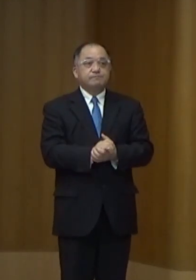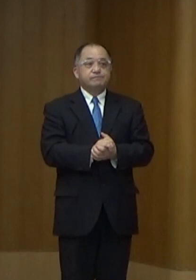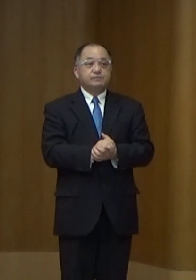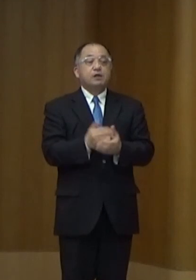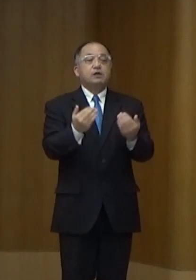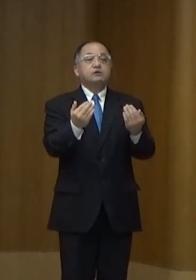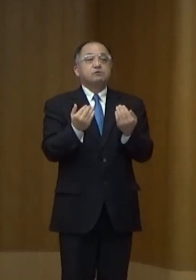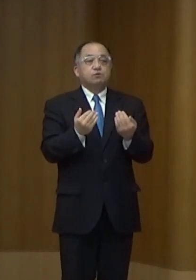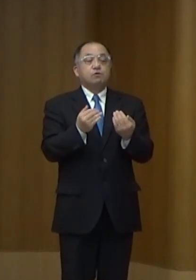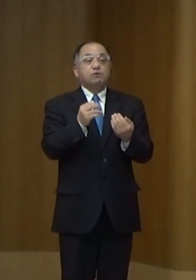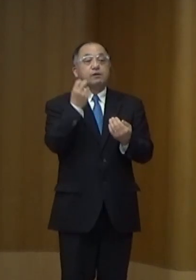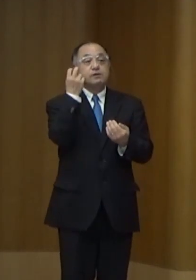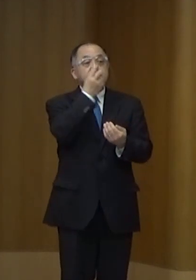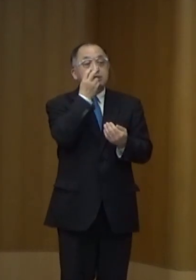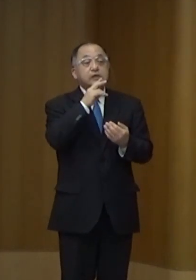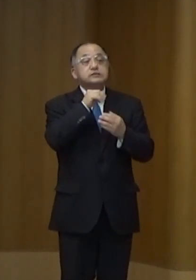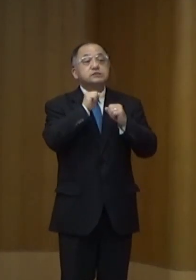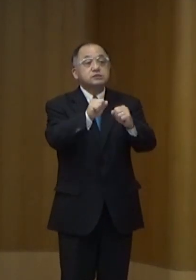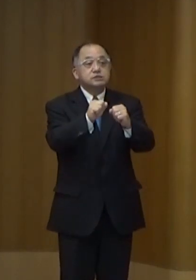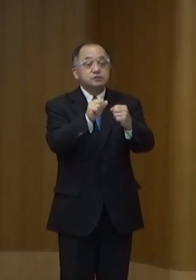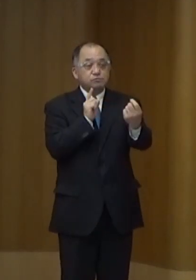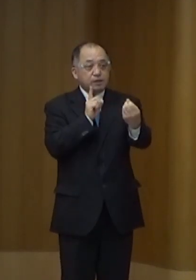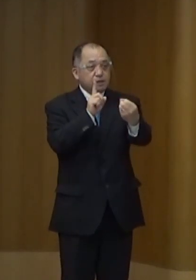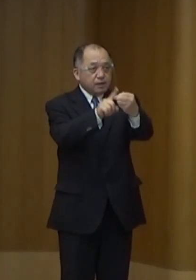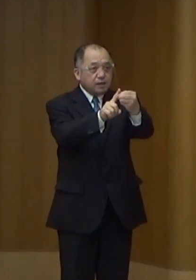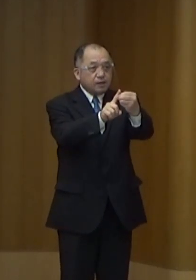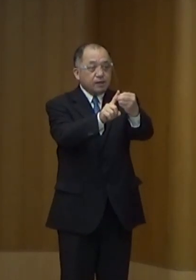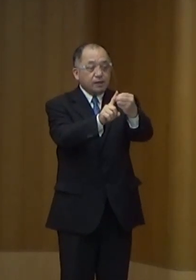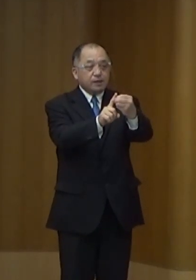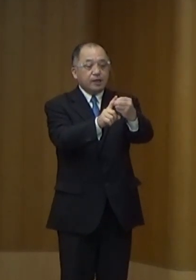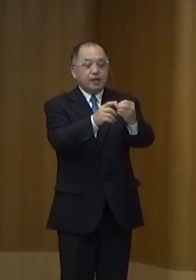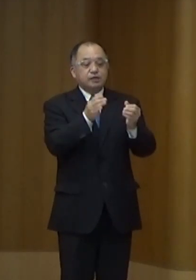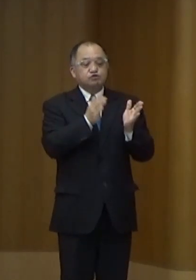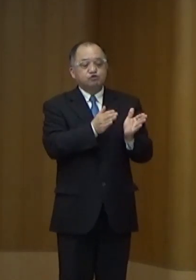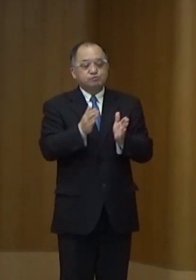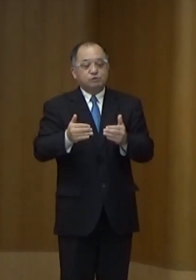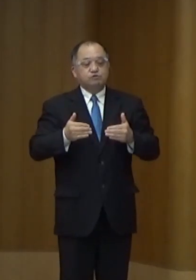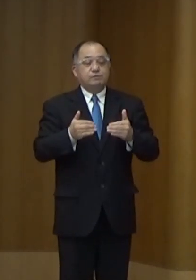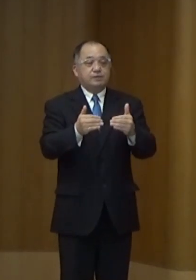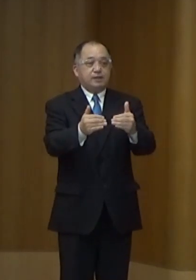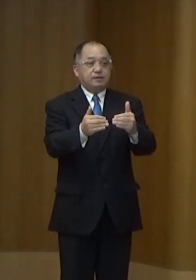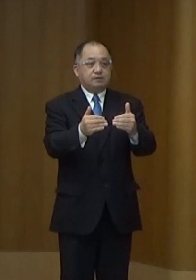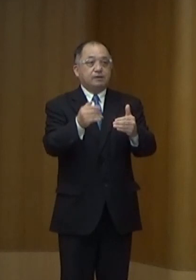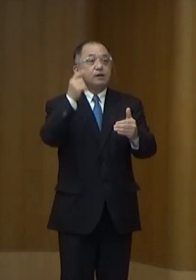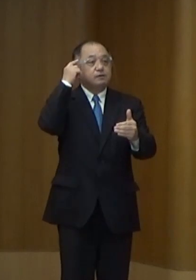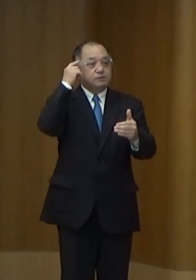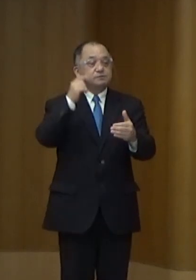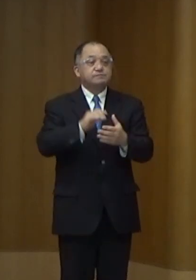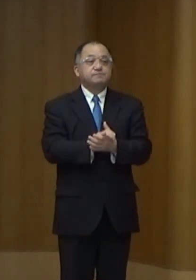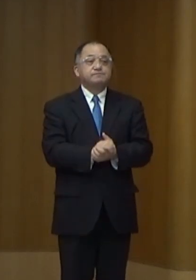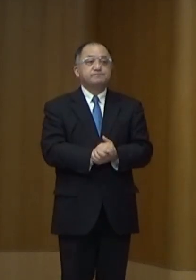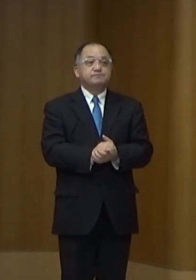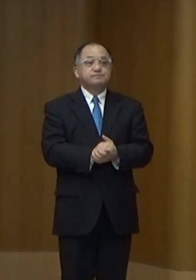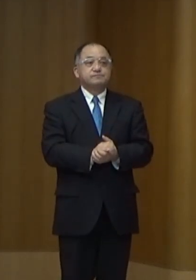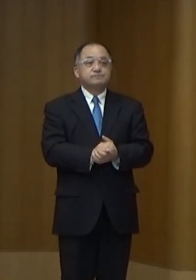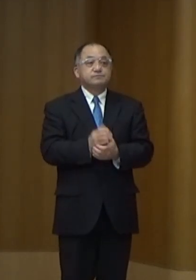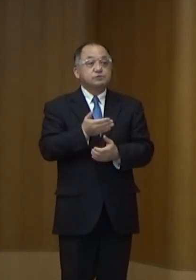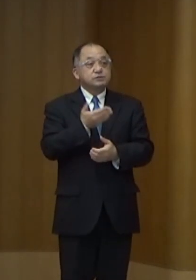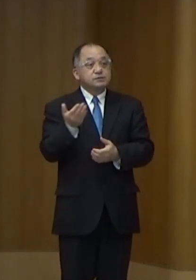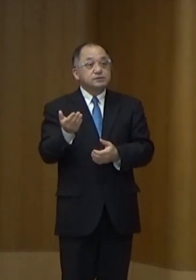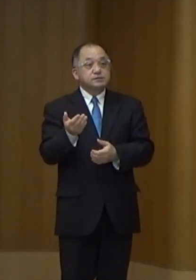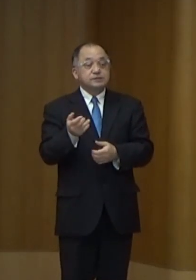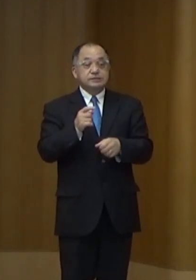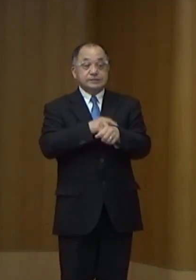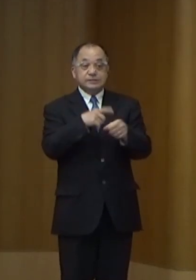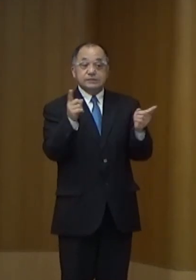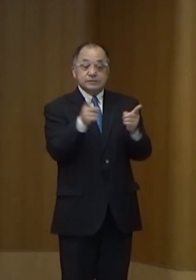な検査の実施に向けて準備を進めてまいりたいと考えています。次に、時短や